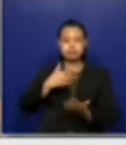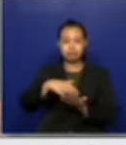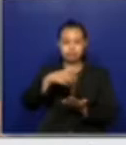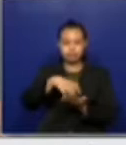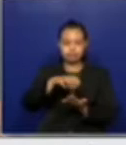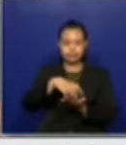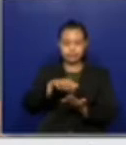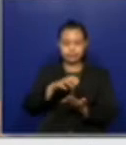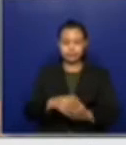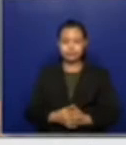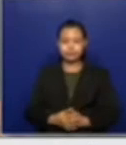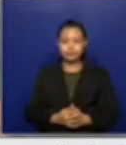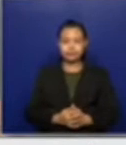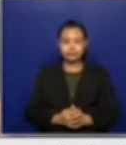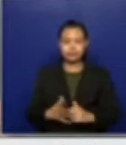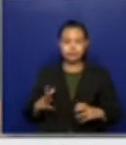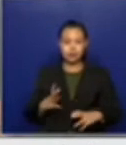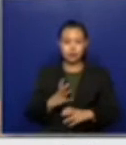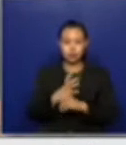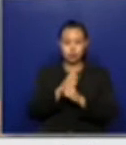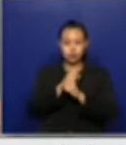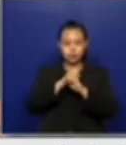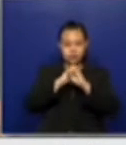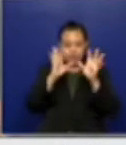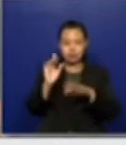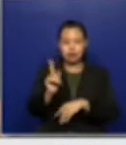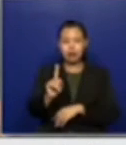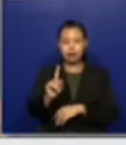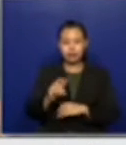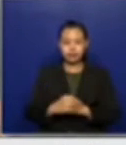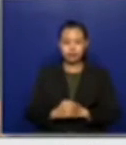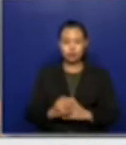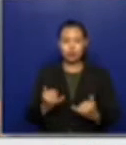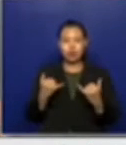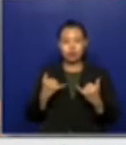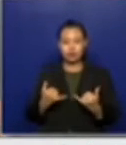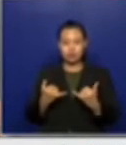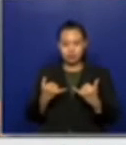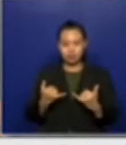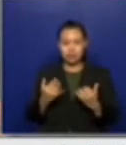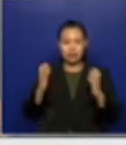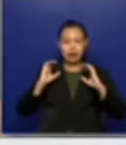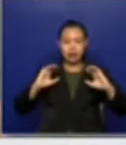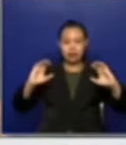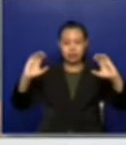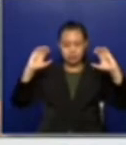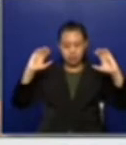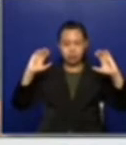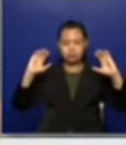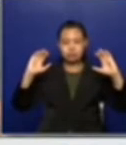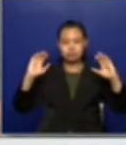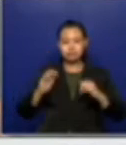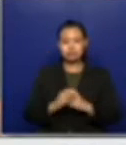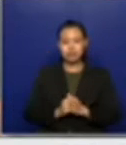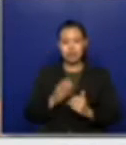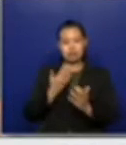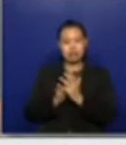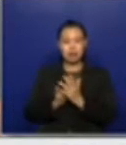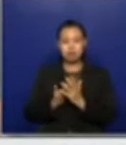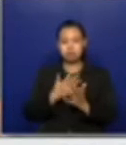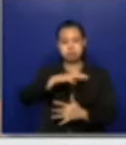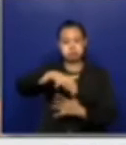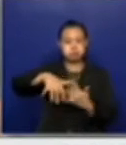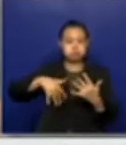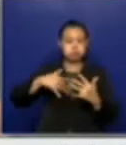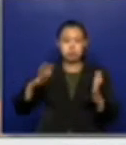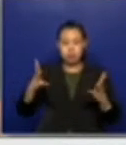ต้นสรุปชัดๆก็คือปัจจุบันรัฐบาลกลางก็ถังแตก